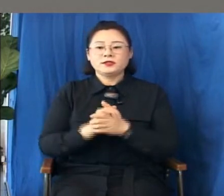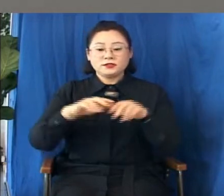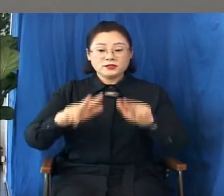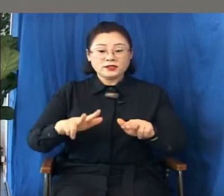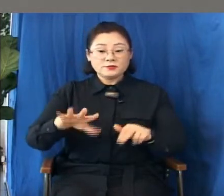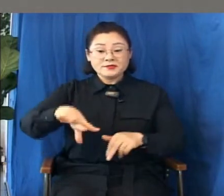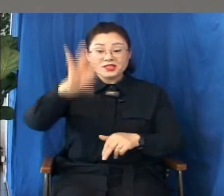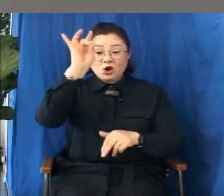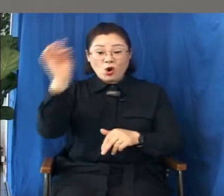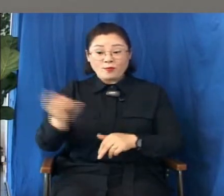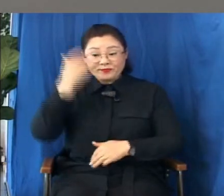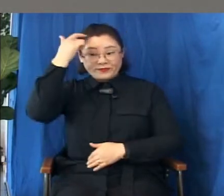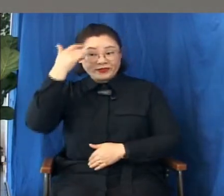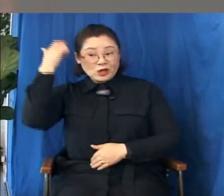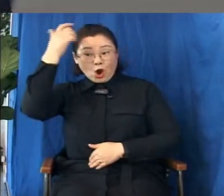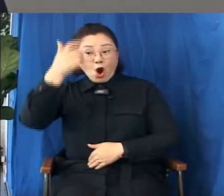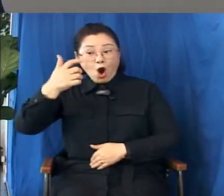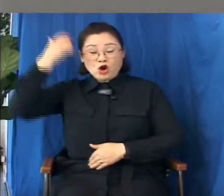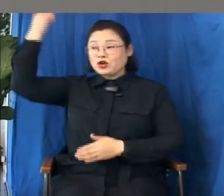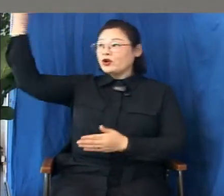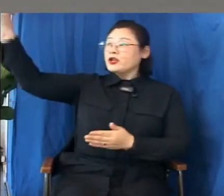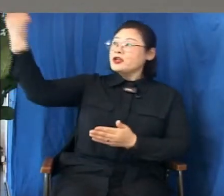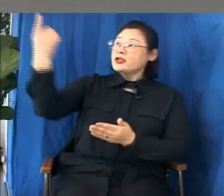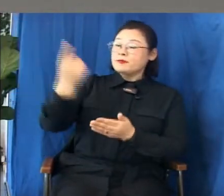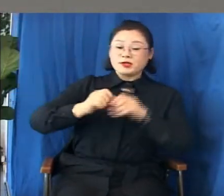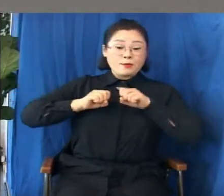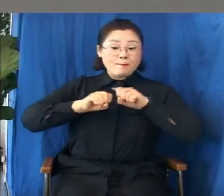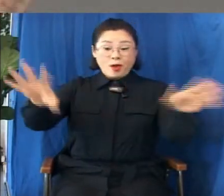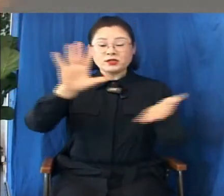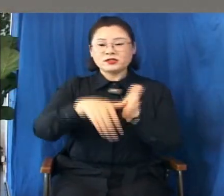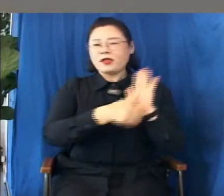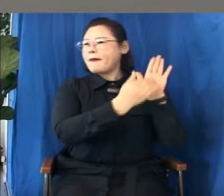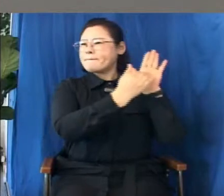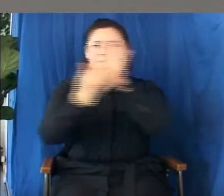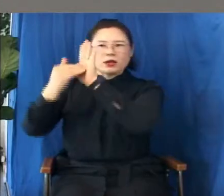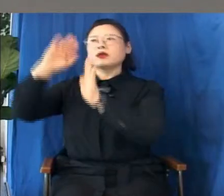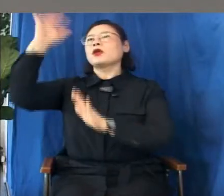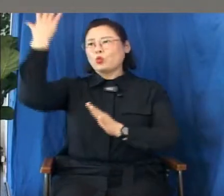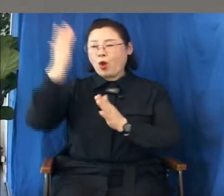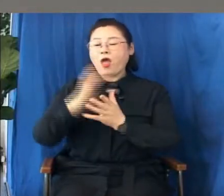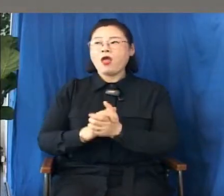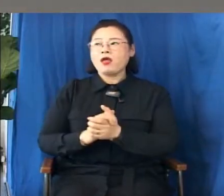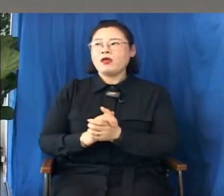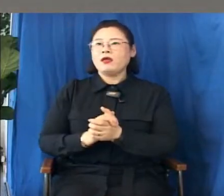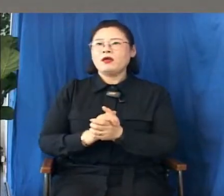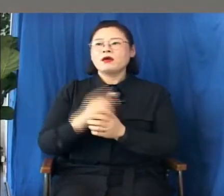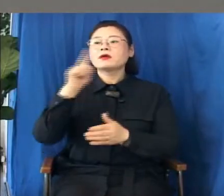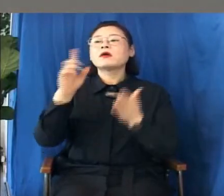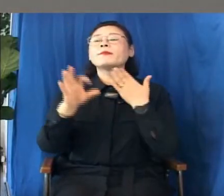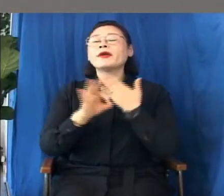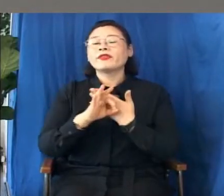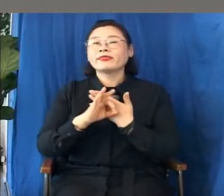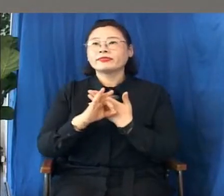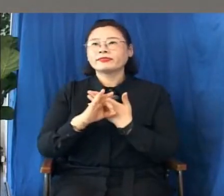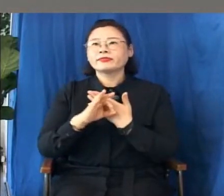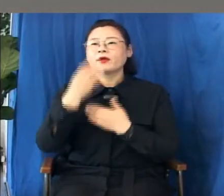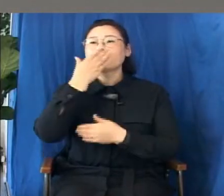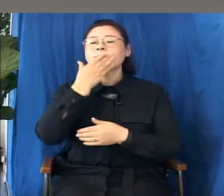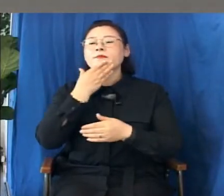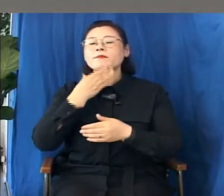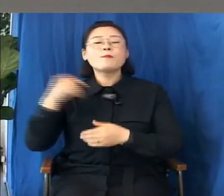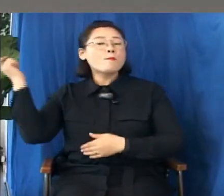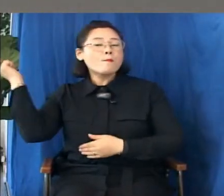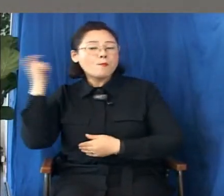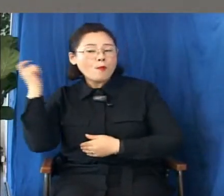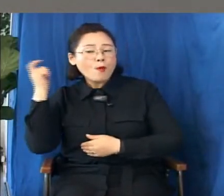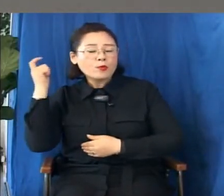임해서 막 펼쳐나가고 있는데 그때 딱 막혀버려. 딱 죽여버려, 다. 그렇게 되면 복음의